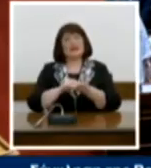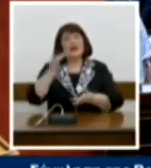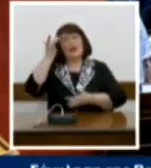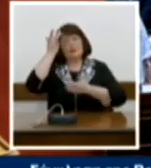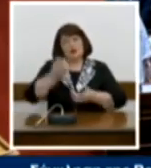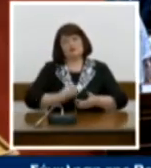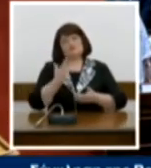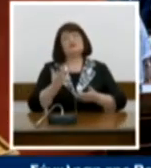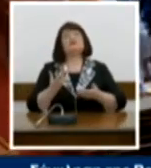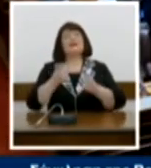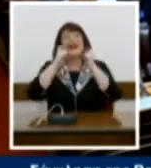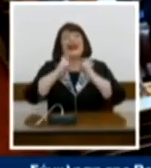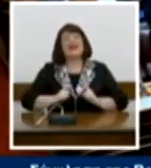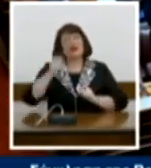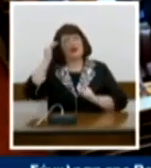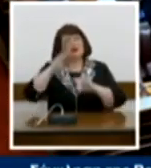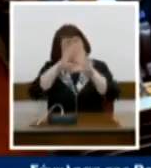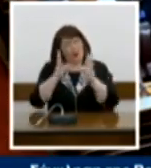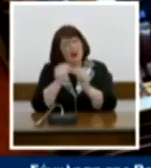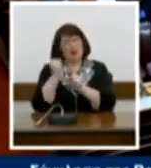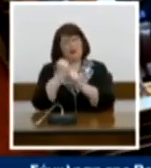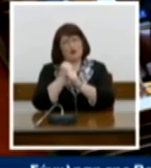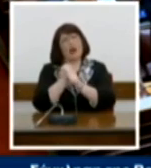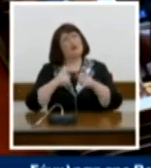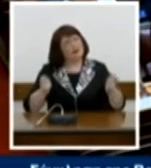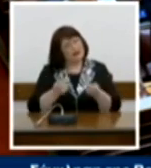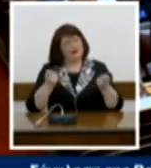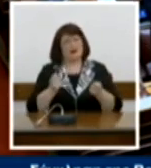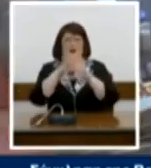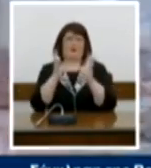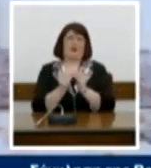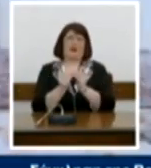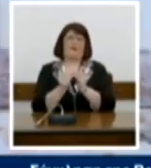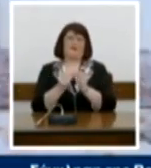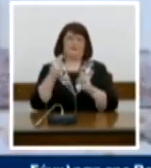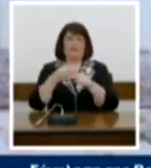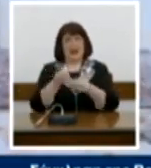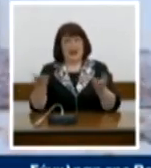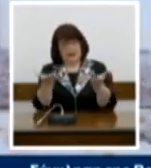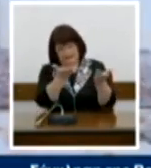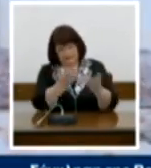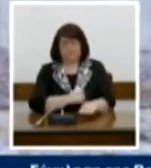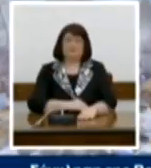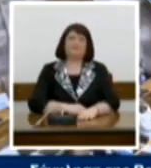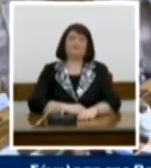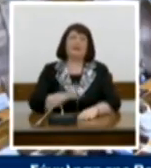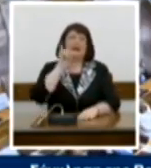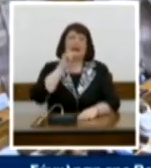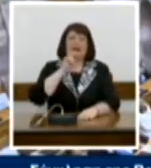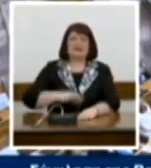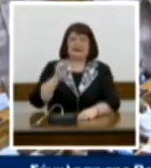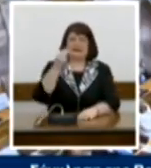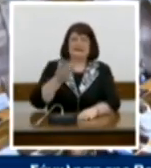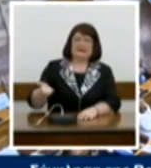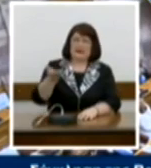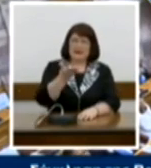Σημειώνεται ότι κατά τις πρόσφατες εκλογές εισήλθαν στη Βουλή 8 κόμματα. Η Νέα Δημοκρατία με 158 βουλευτές, ο ΣΥΡΙΖΑ με 47,